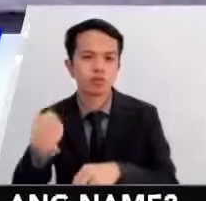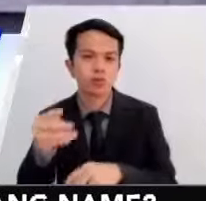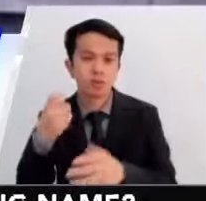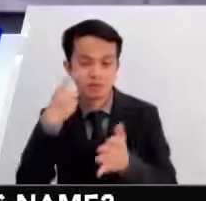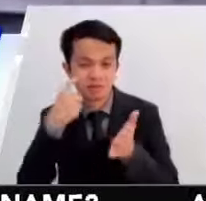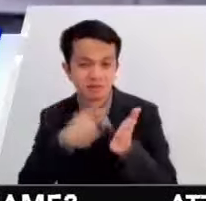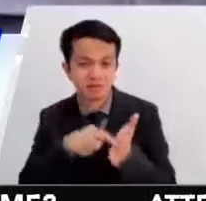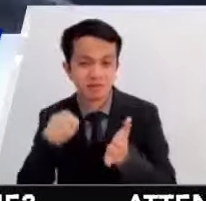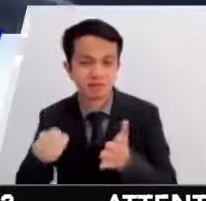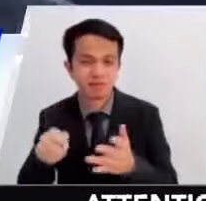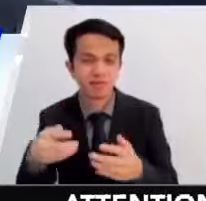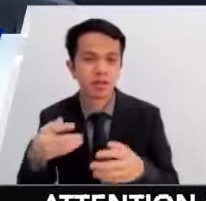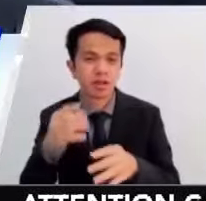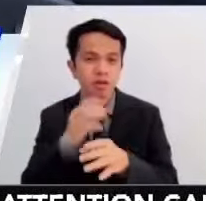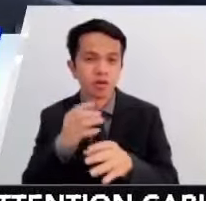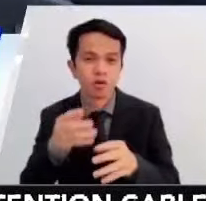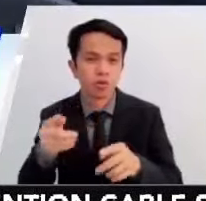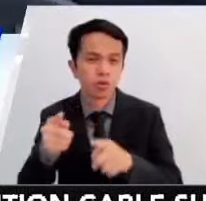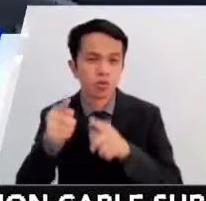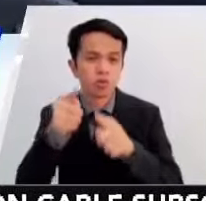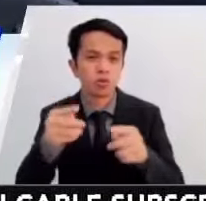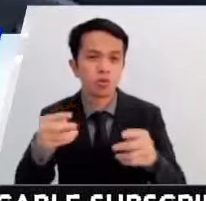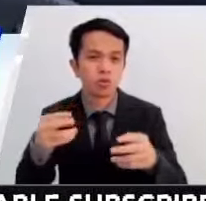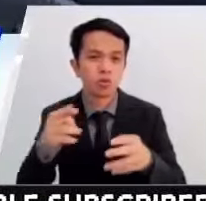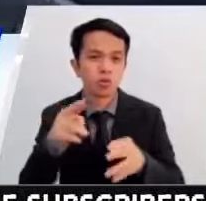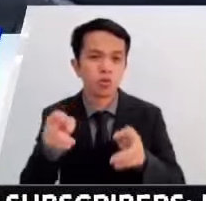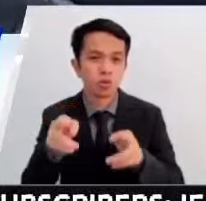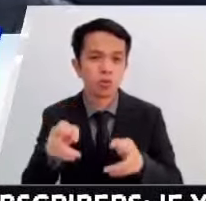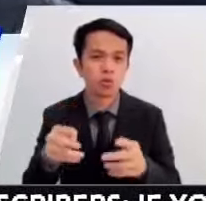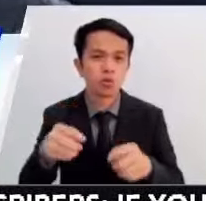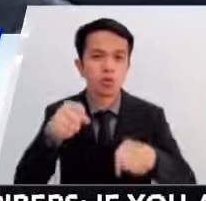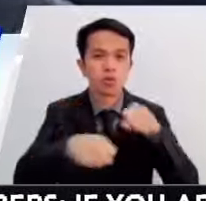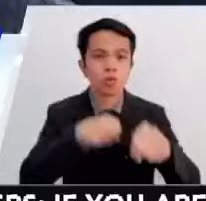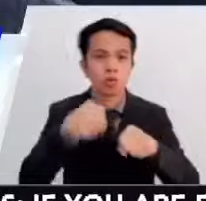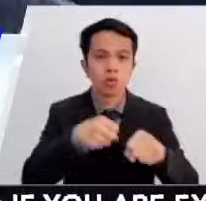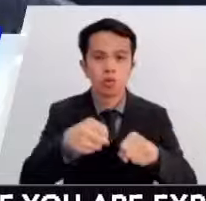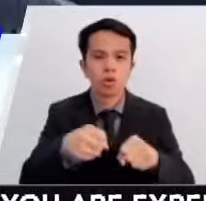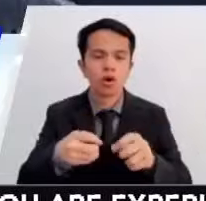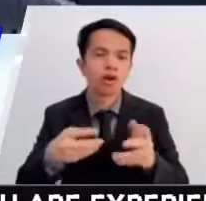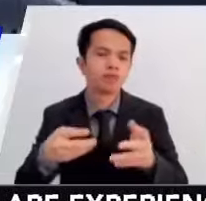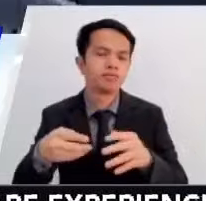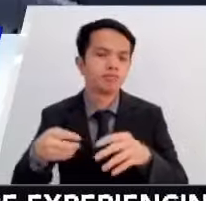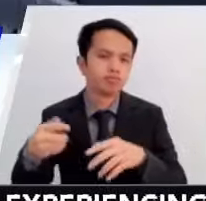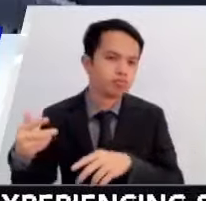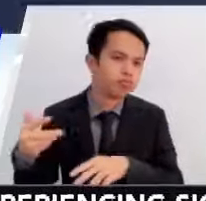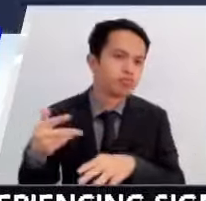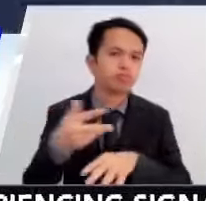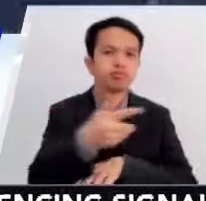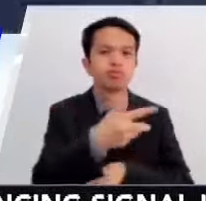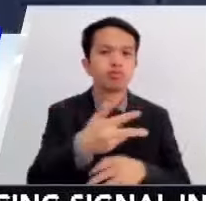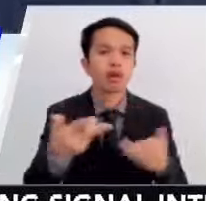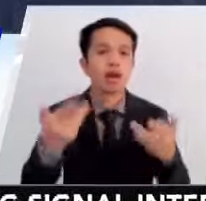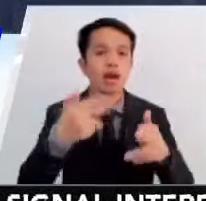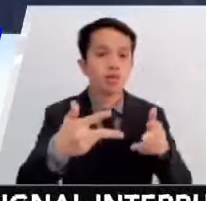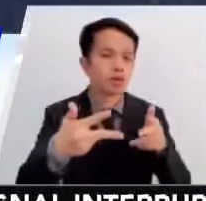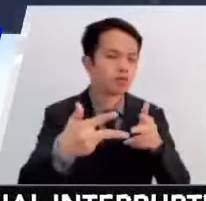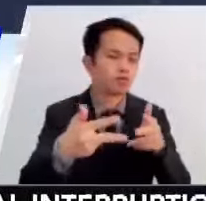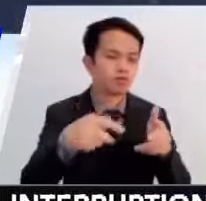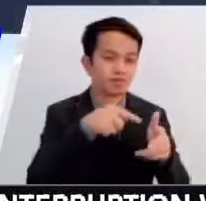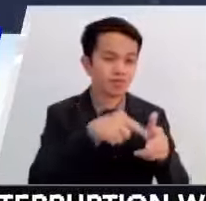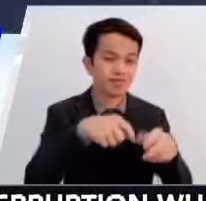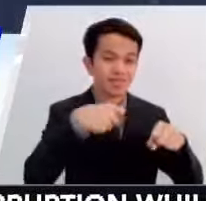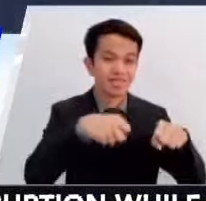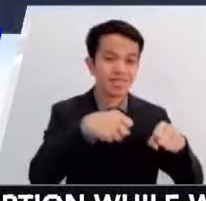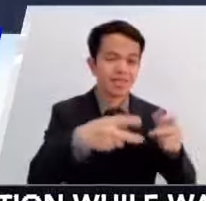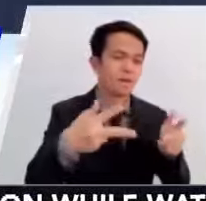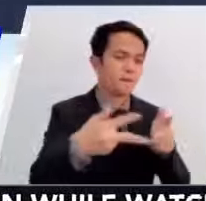sasakyang tumatawid. Dalawang siklista ang biglang pumasok pakaliwa. Maya-maya, sumalpok sa isang motorsiklo